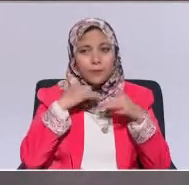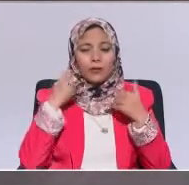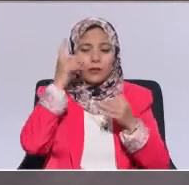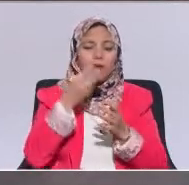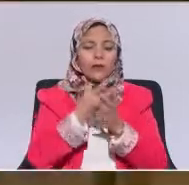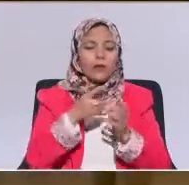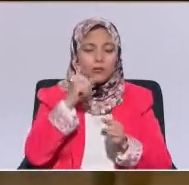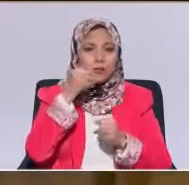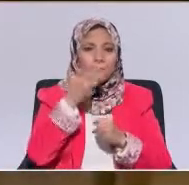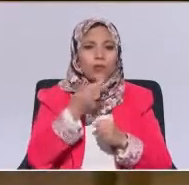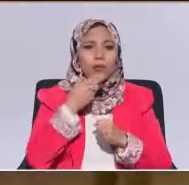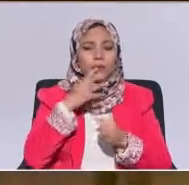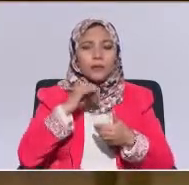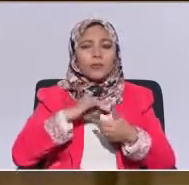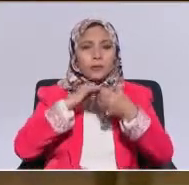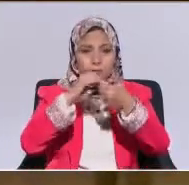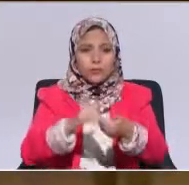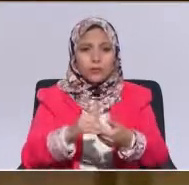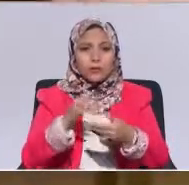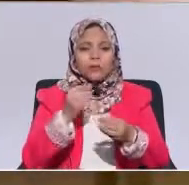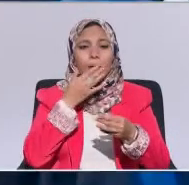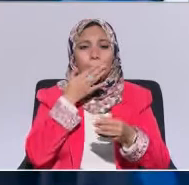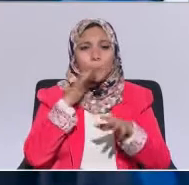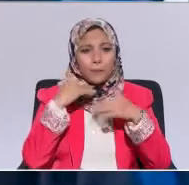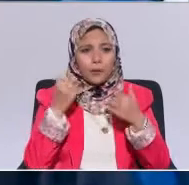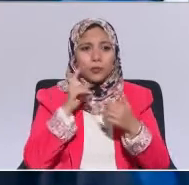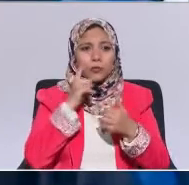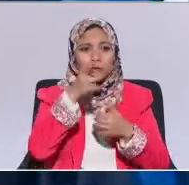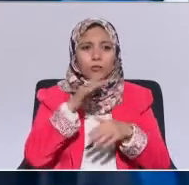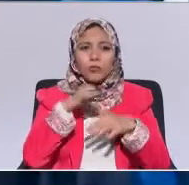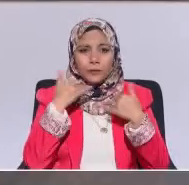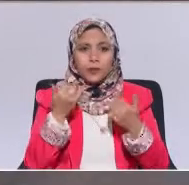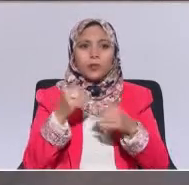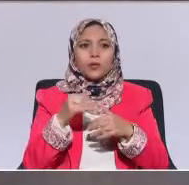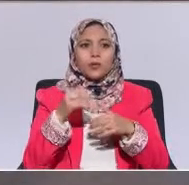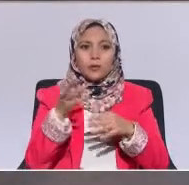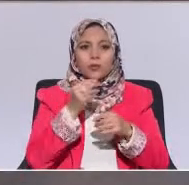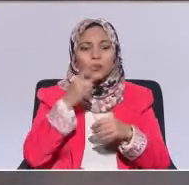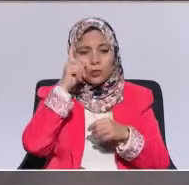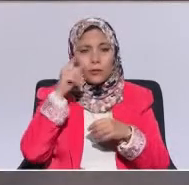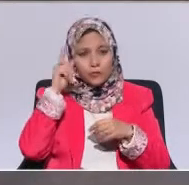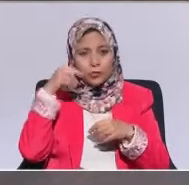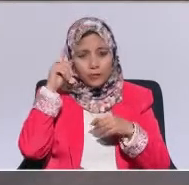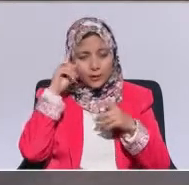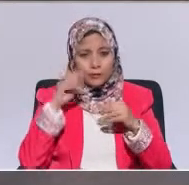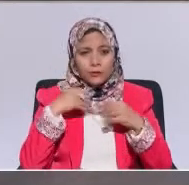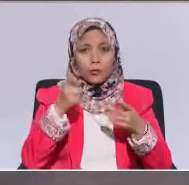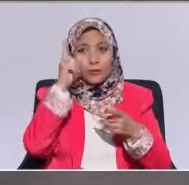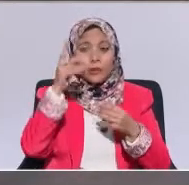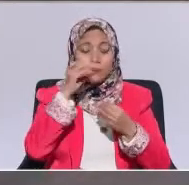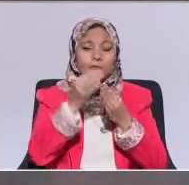في الشهيد وفي والده وفي والدك الحقيقة. الله يخليك يا ابني، وربنا